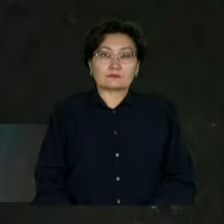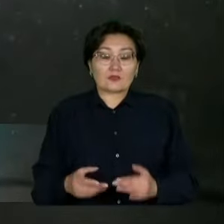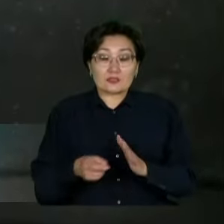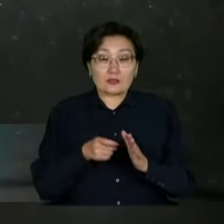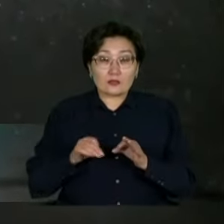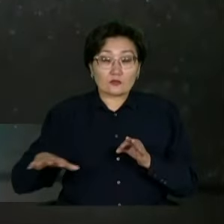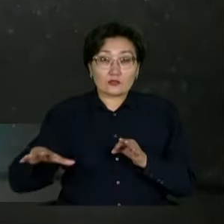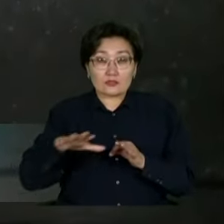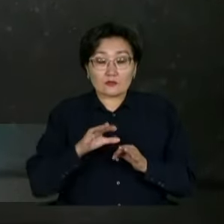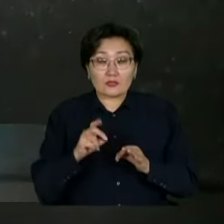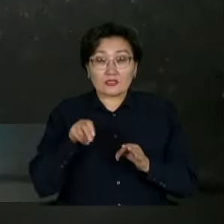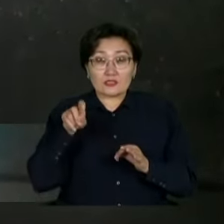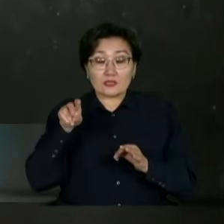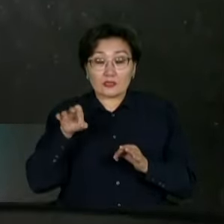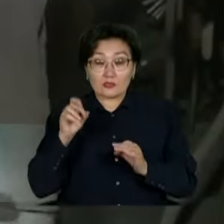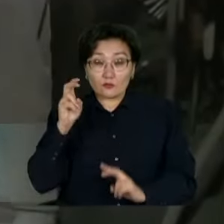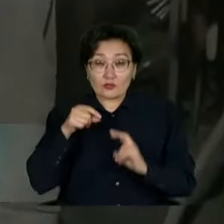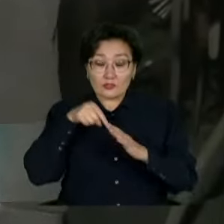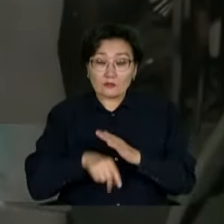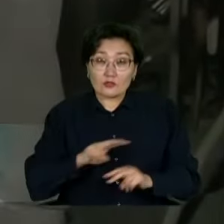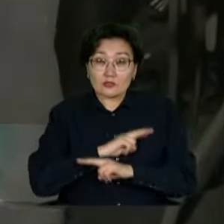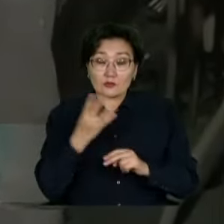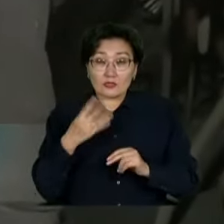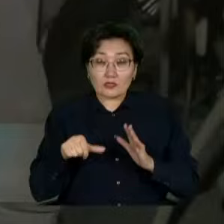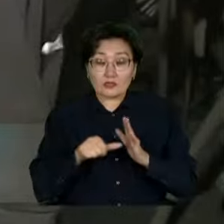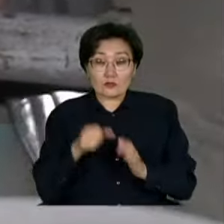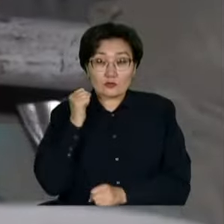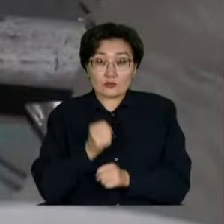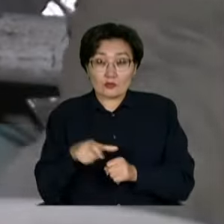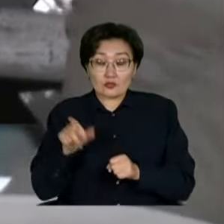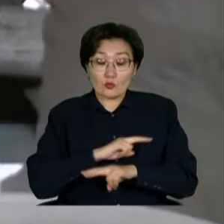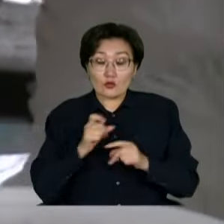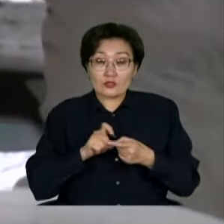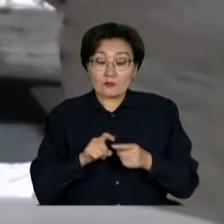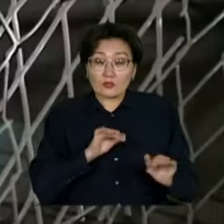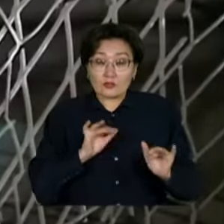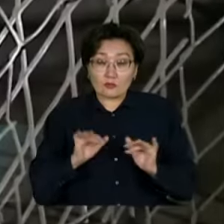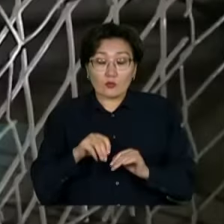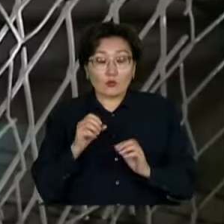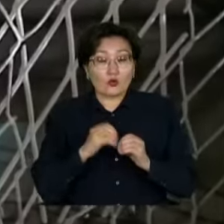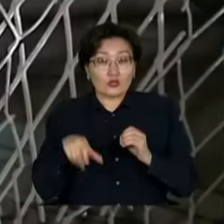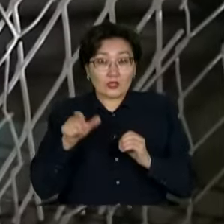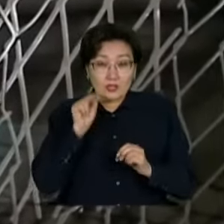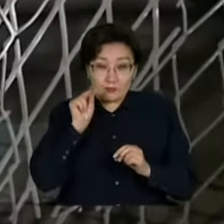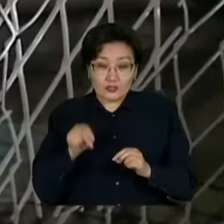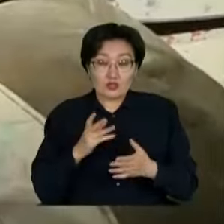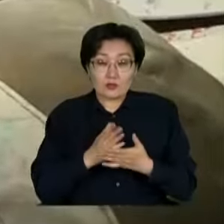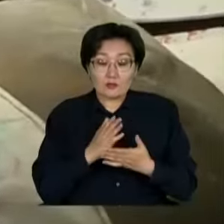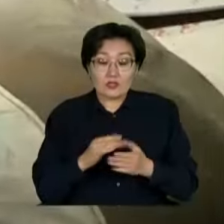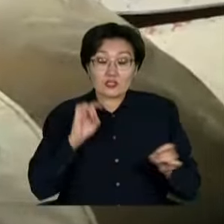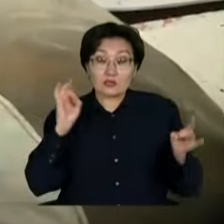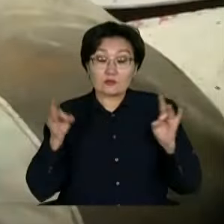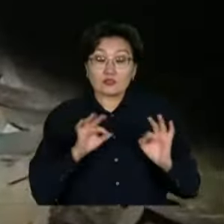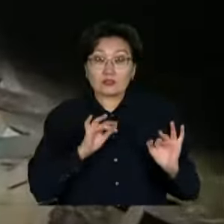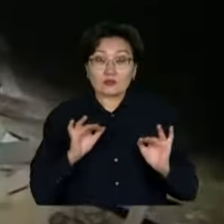Қарағанды облысындағы Костенко шахтасында қаза тапқан 46 кеншінің өліміне қатысты істе 10 адам күдікті деп танылды. Атышулы